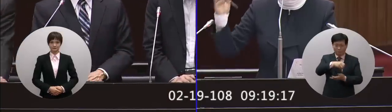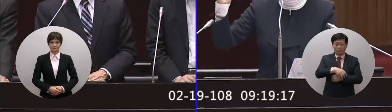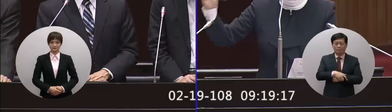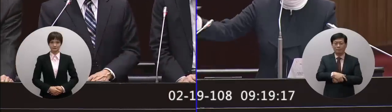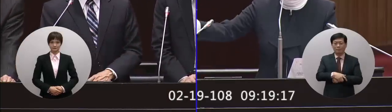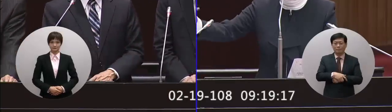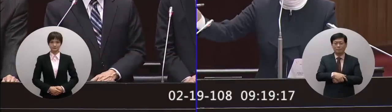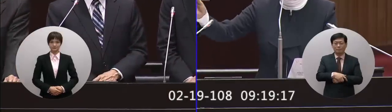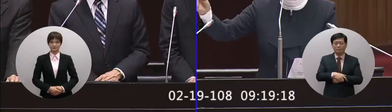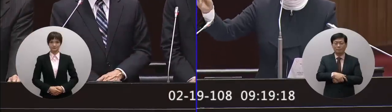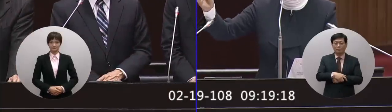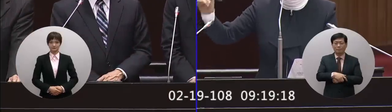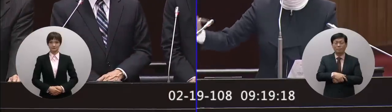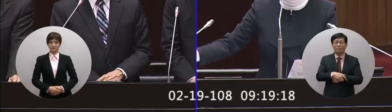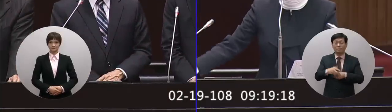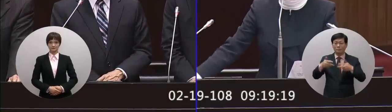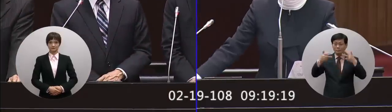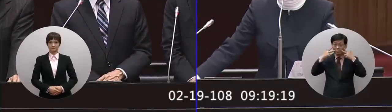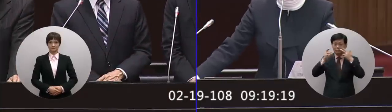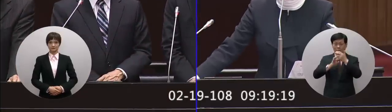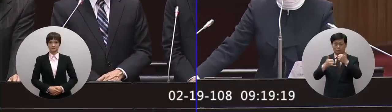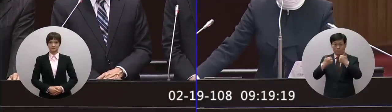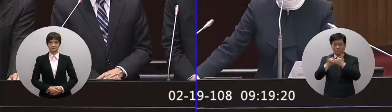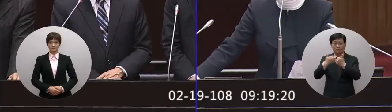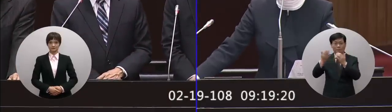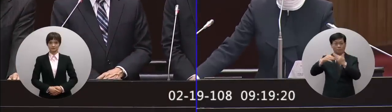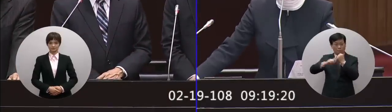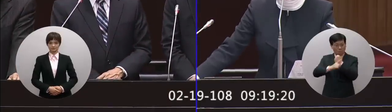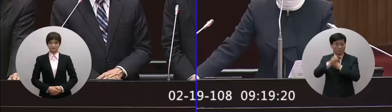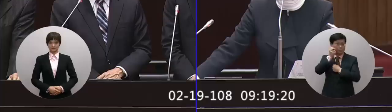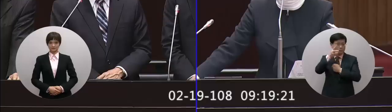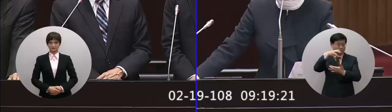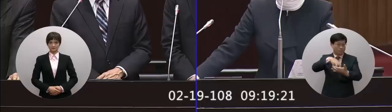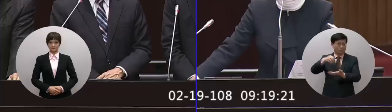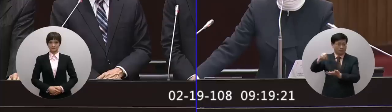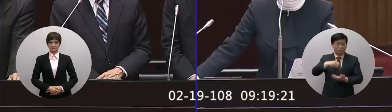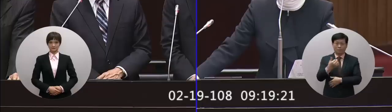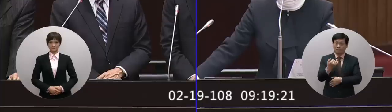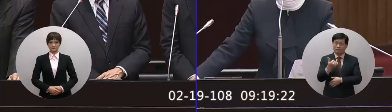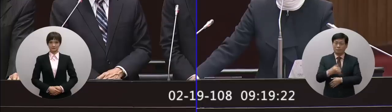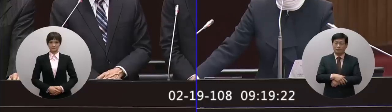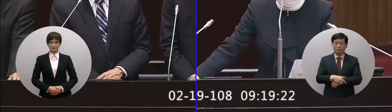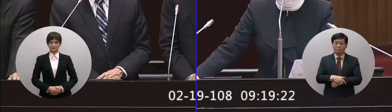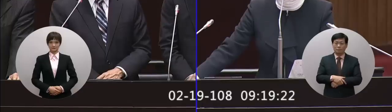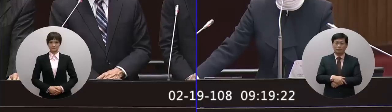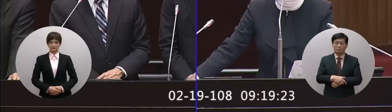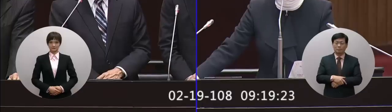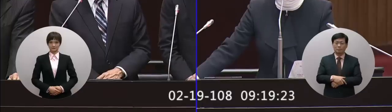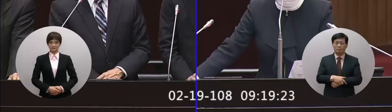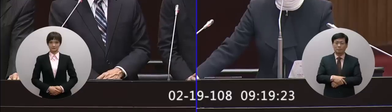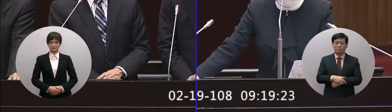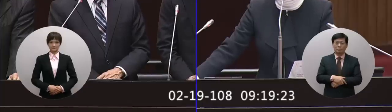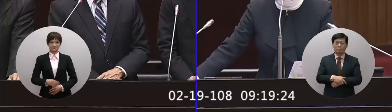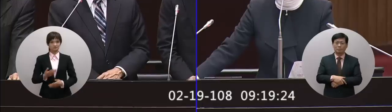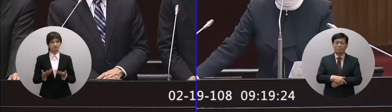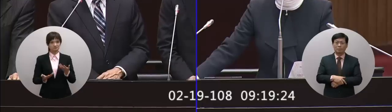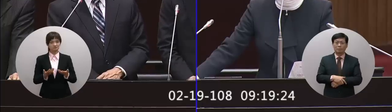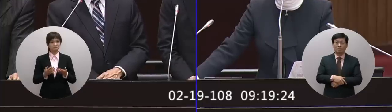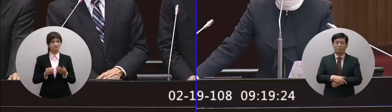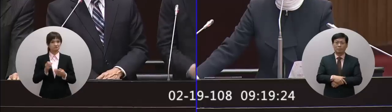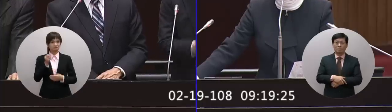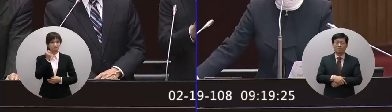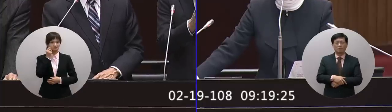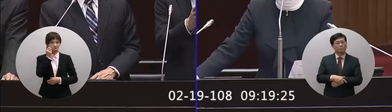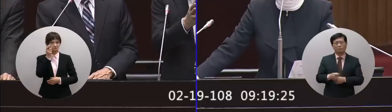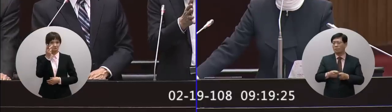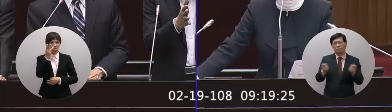来，原民会你的学校法两个月内送出来，好吧？ 也是不是？ 谢谢。 再给我们三个月的时间，可能比